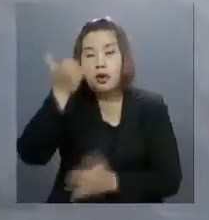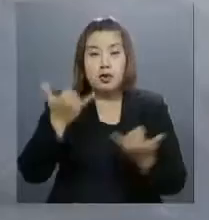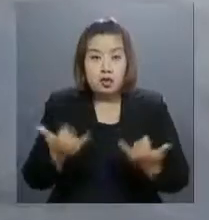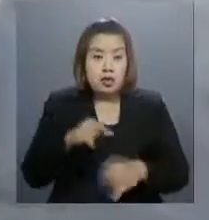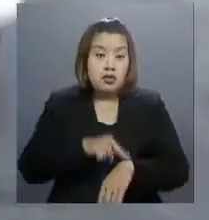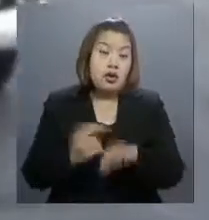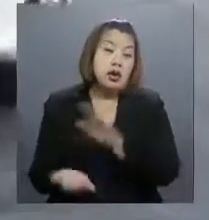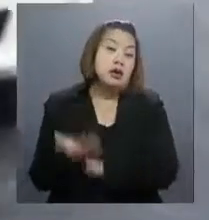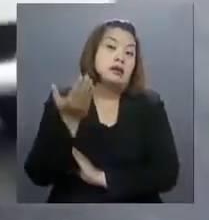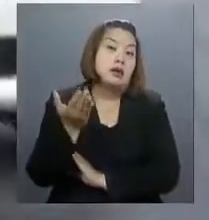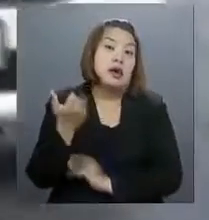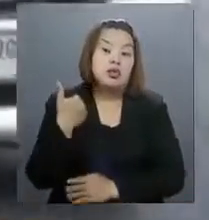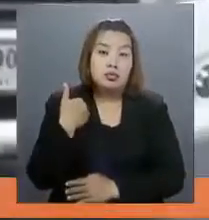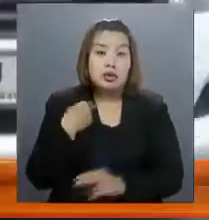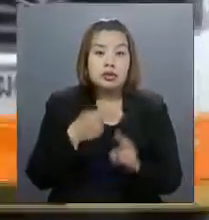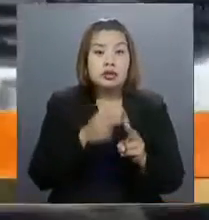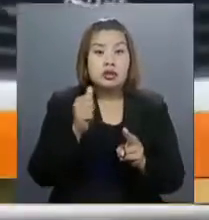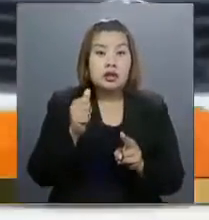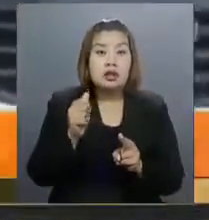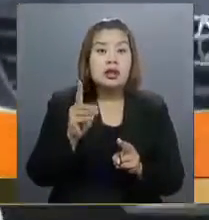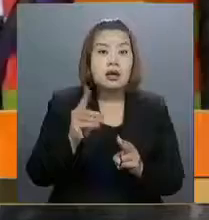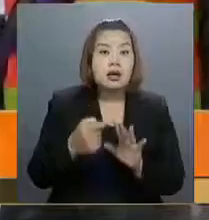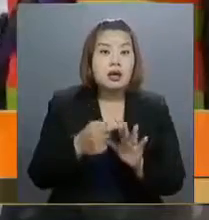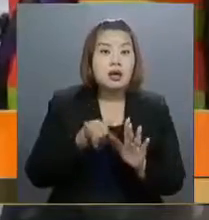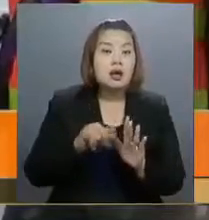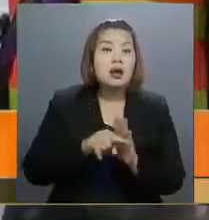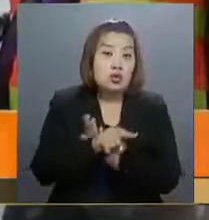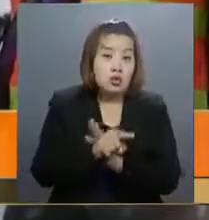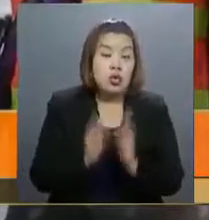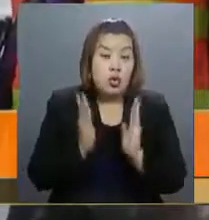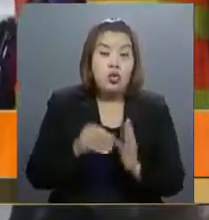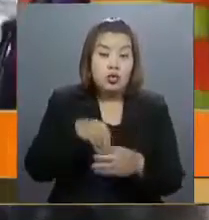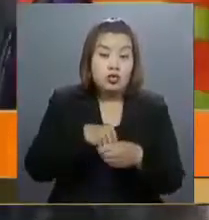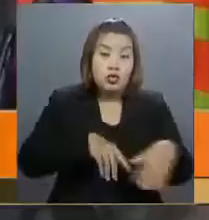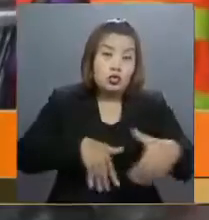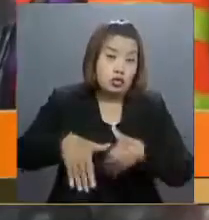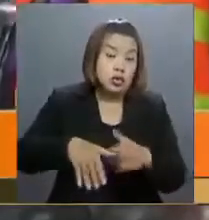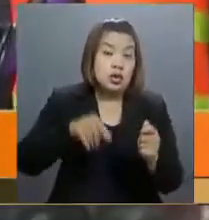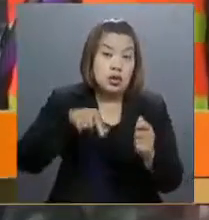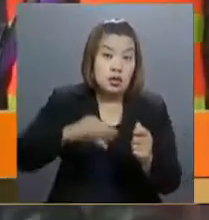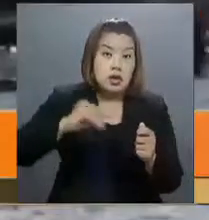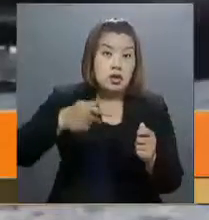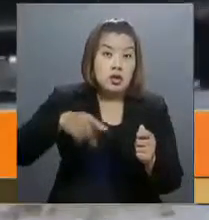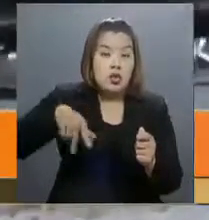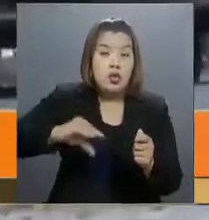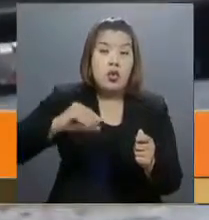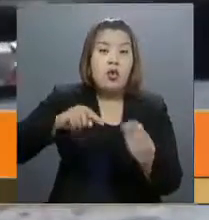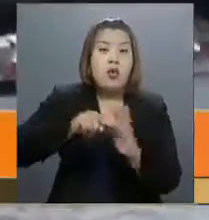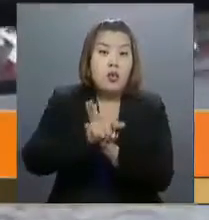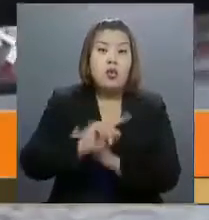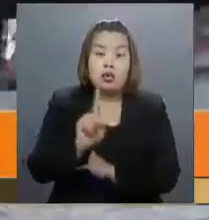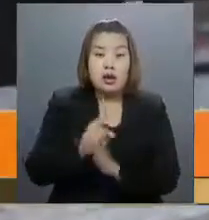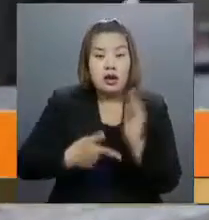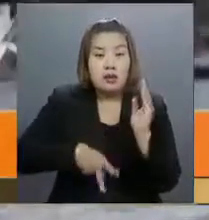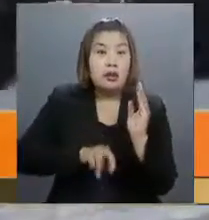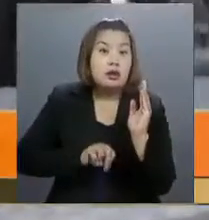าวันนี้เกิดเหตุยิงนายอดุลแก้วสมหนูชาวบ้านตำบลช้างให้ตกอำเภอโคกโพจังหวัดปัตตานีแต่ว่ากระสุนพลาดเป้าไ